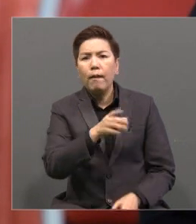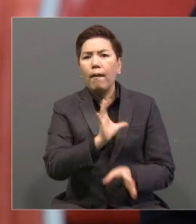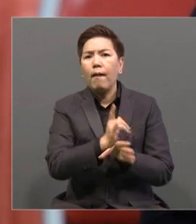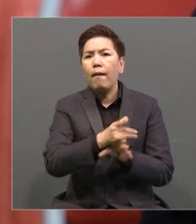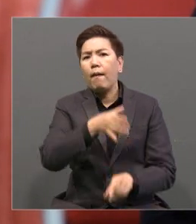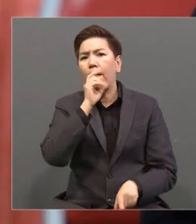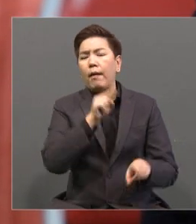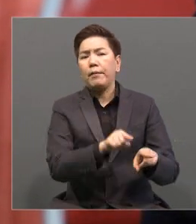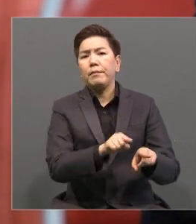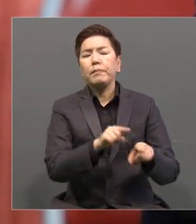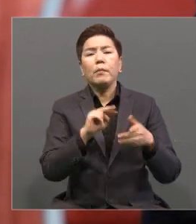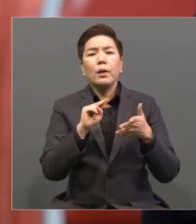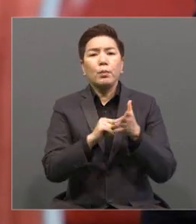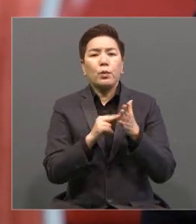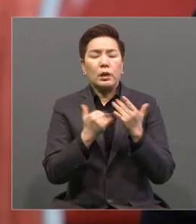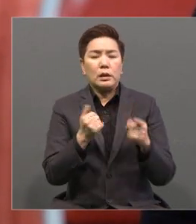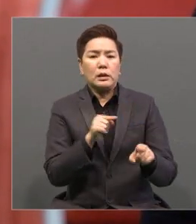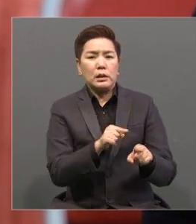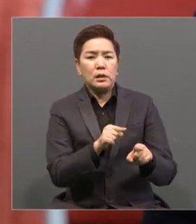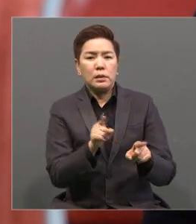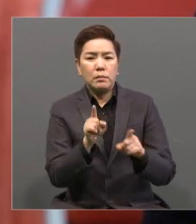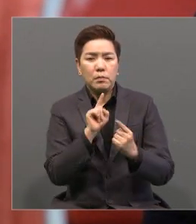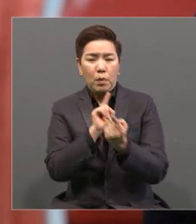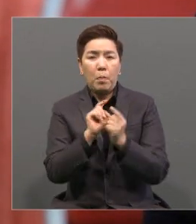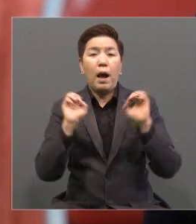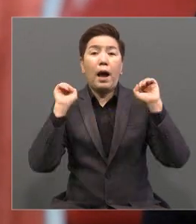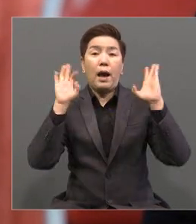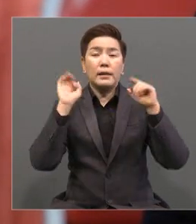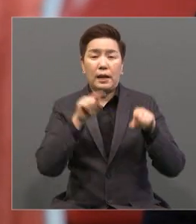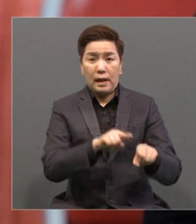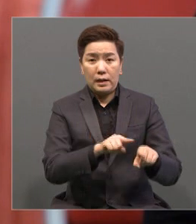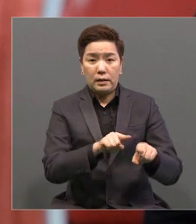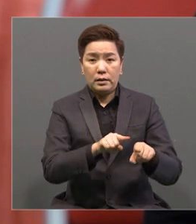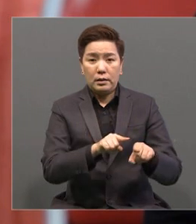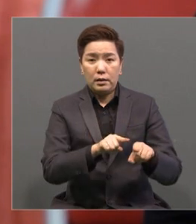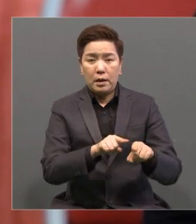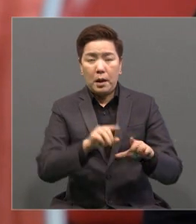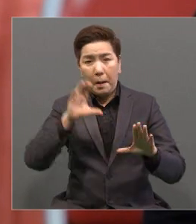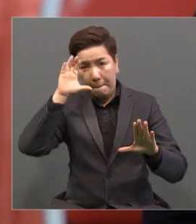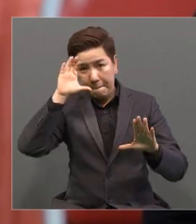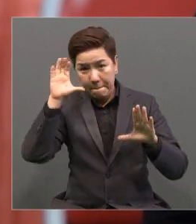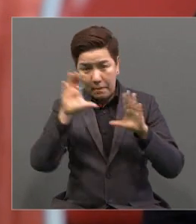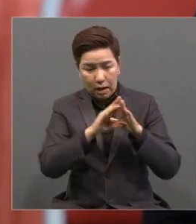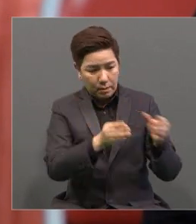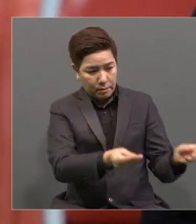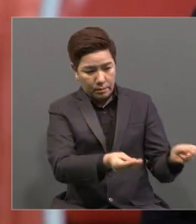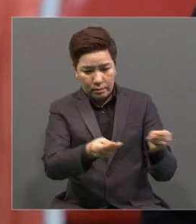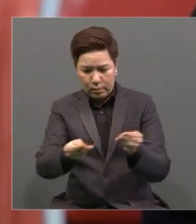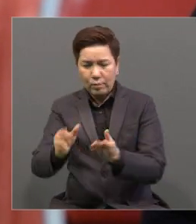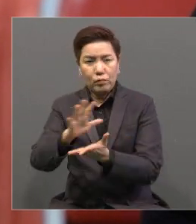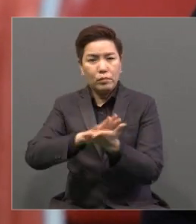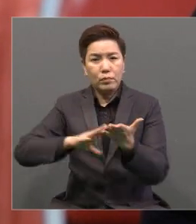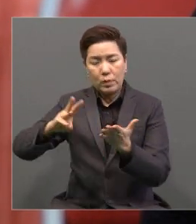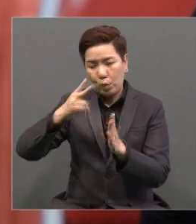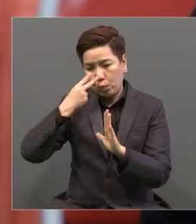งนี้นะคะว่าไปเจออาจารย์แล้วก็เอาภาพมาให้ทางวิไลดู